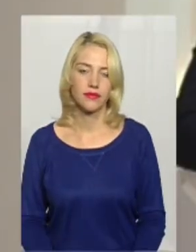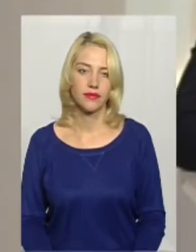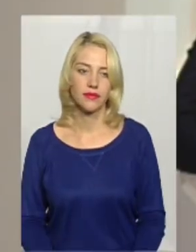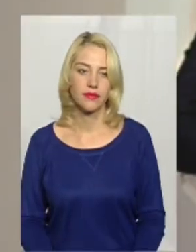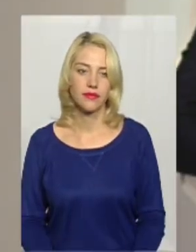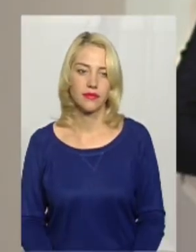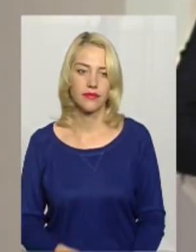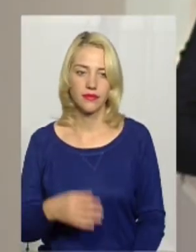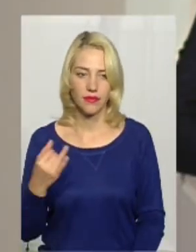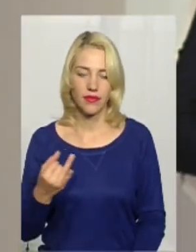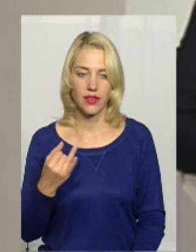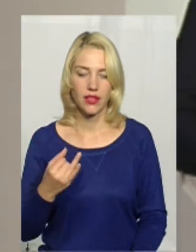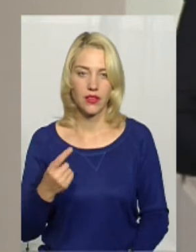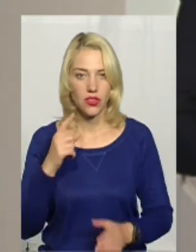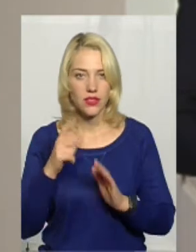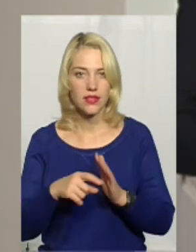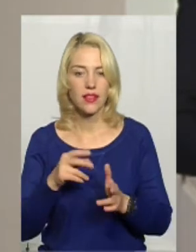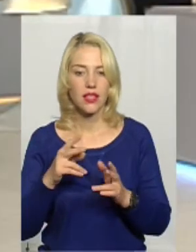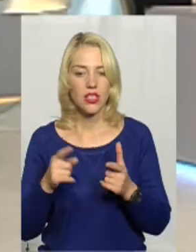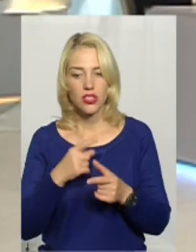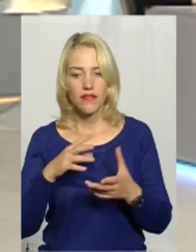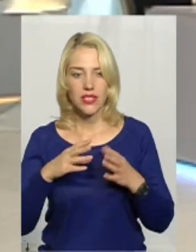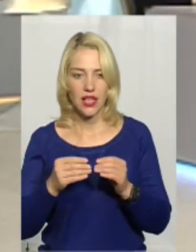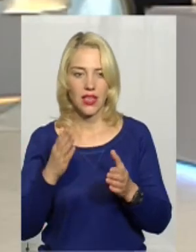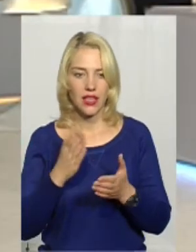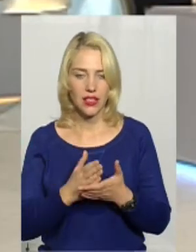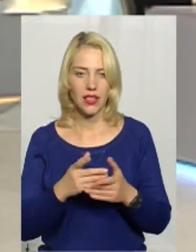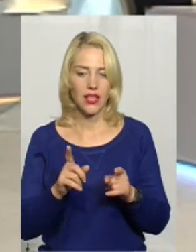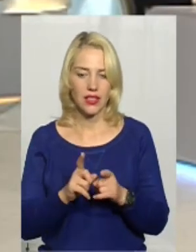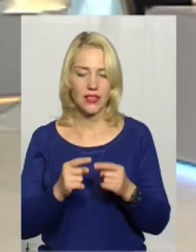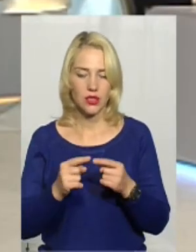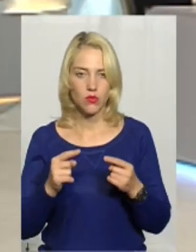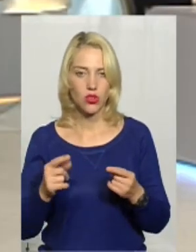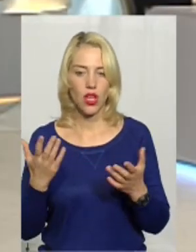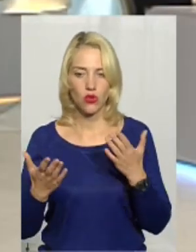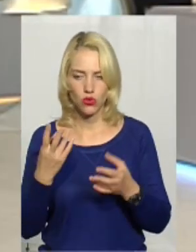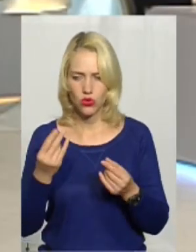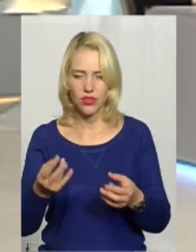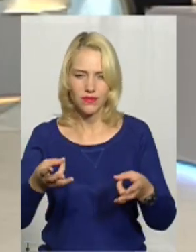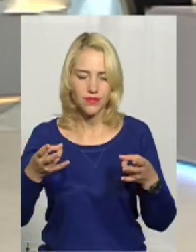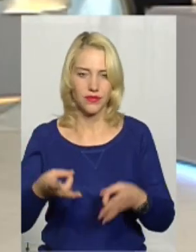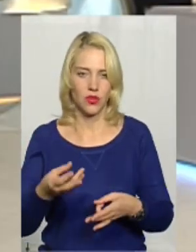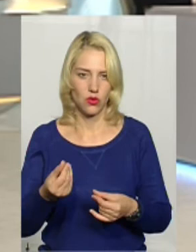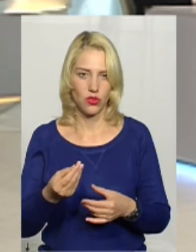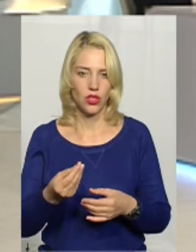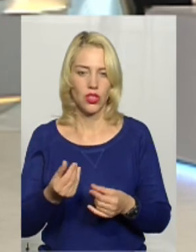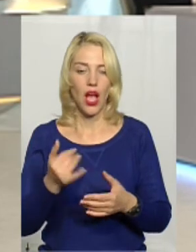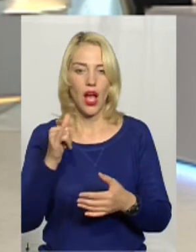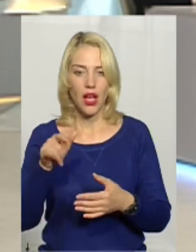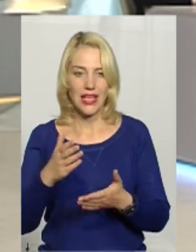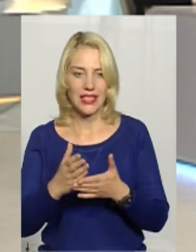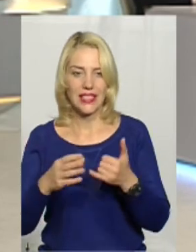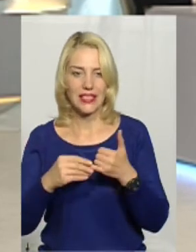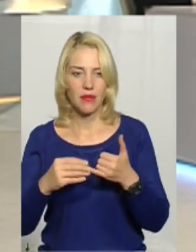От цікаво дізнатися, чи взагалі є такі способи, якщо людині конче потрібні гроші, в неї є така земля, як вона може